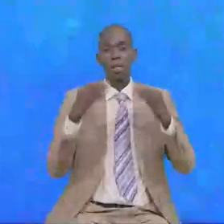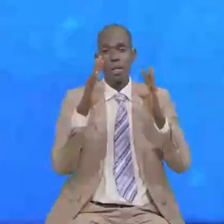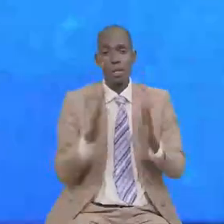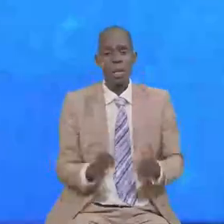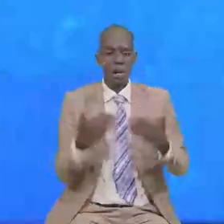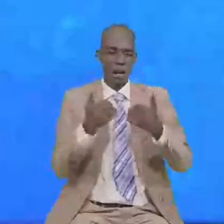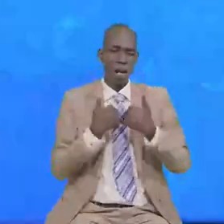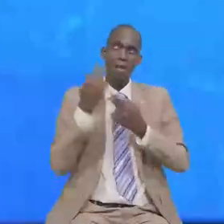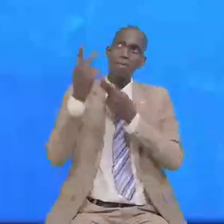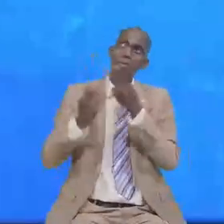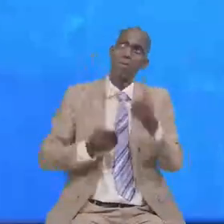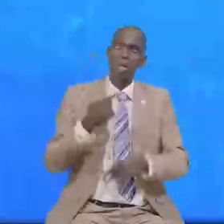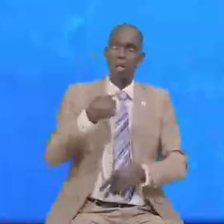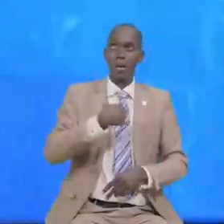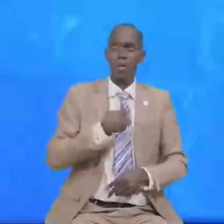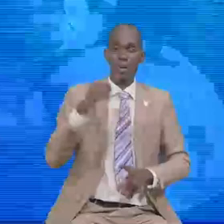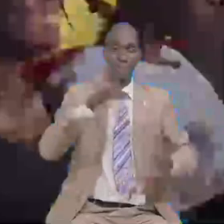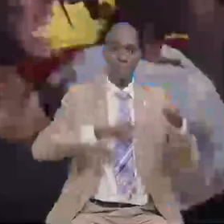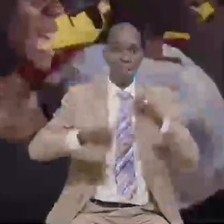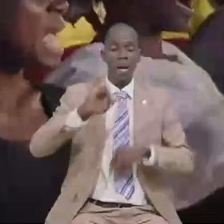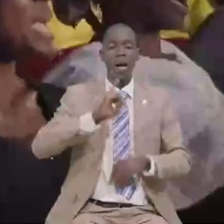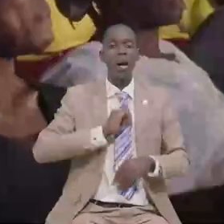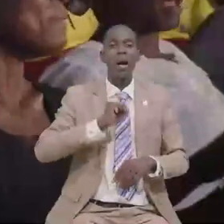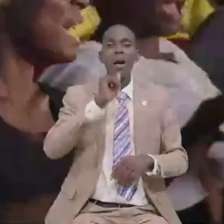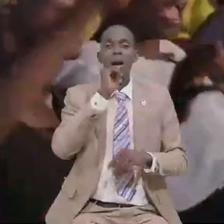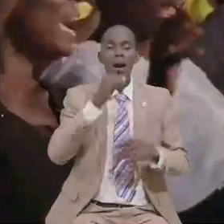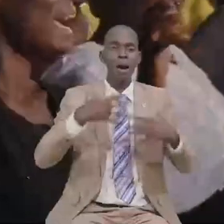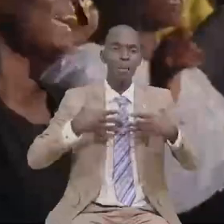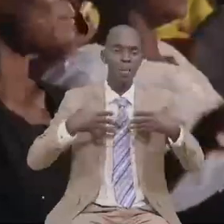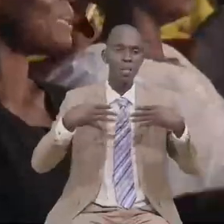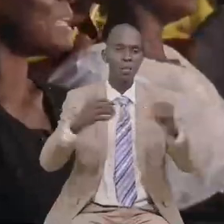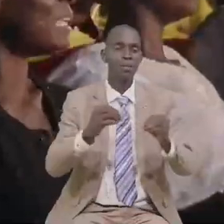guérisseur, m'a visité et je suis guéri.